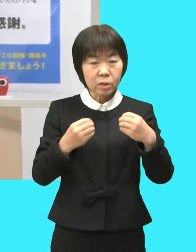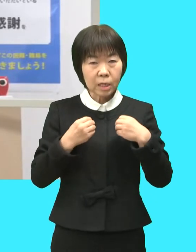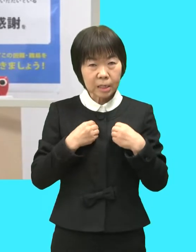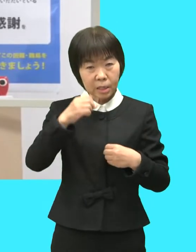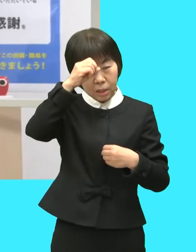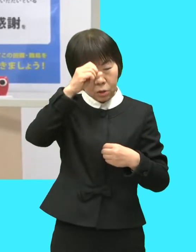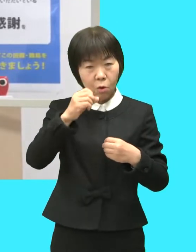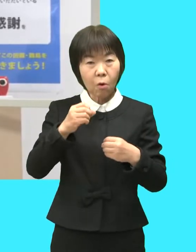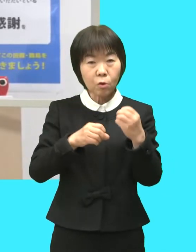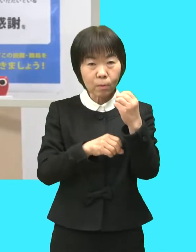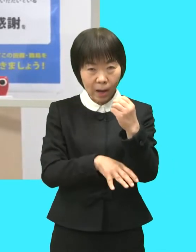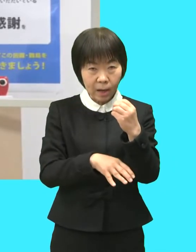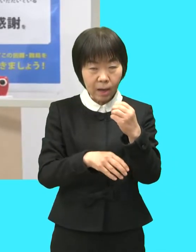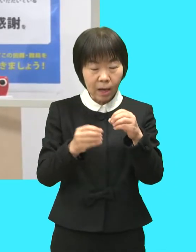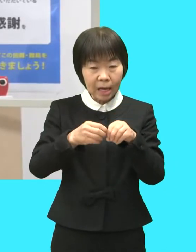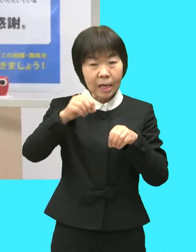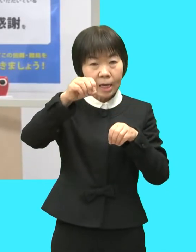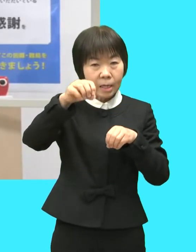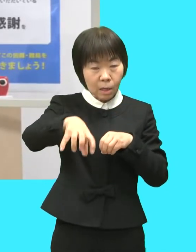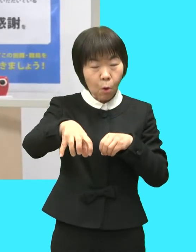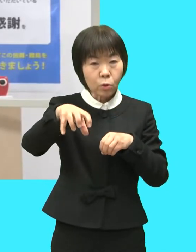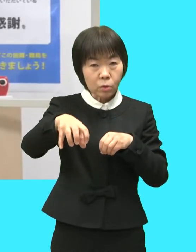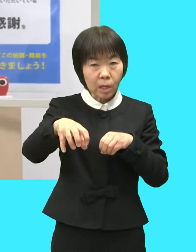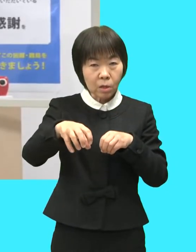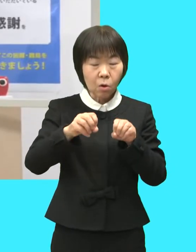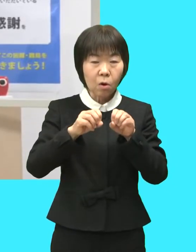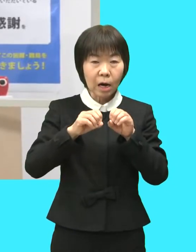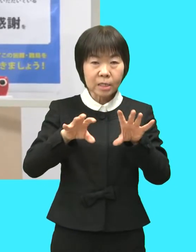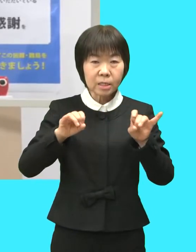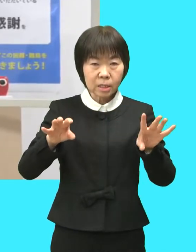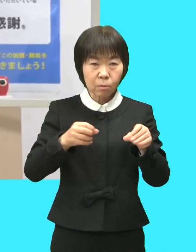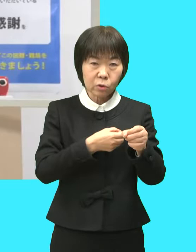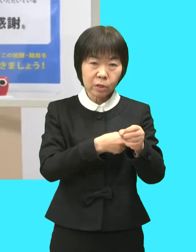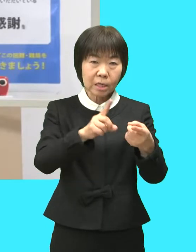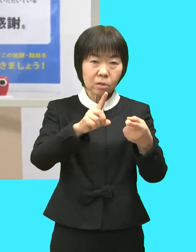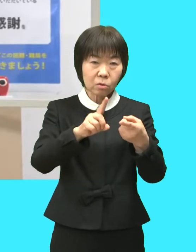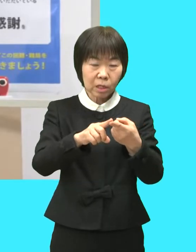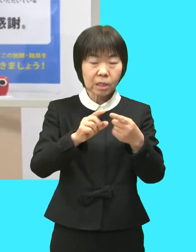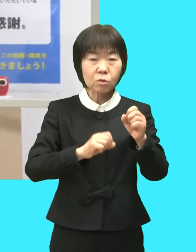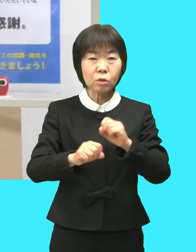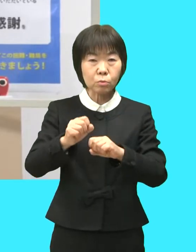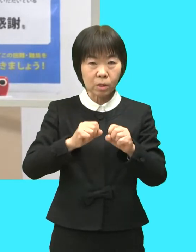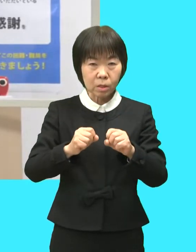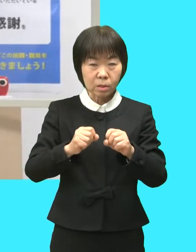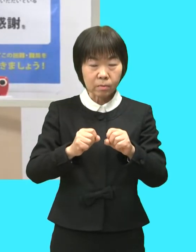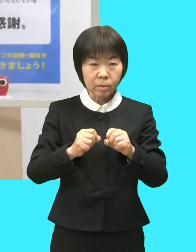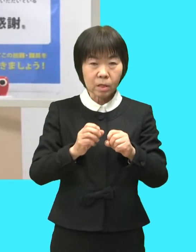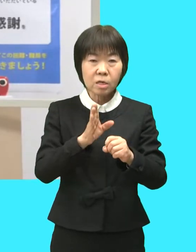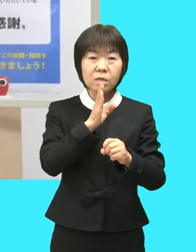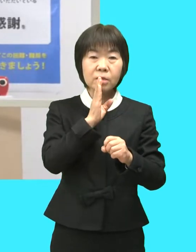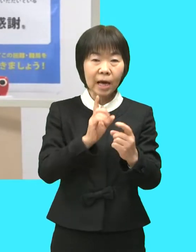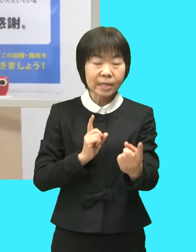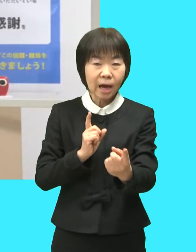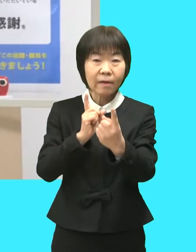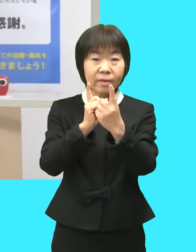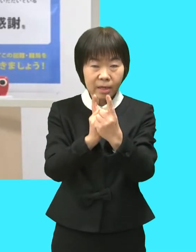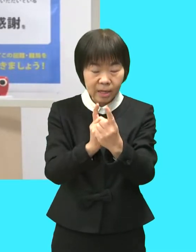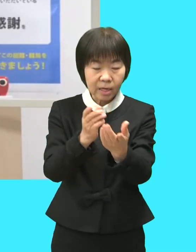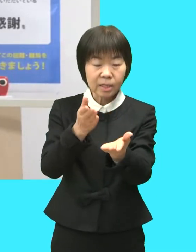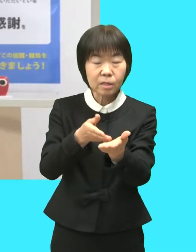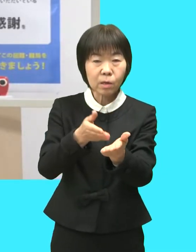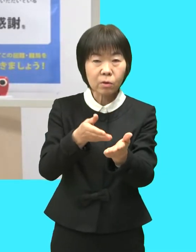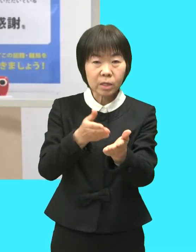まえ、リモートでの発信にも積極的に取り組むとともに、直接会って説明をし